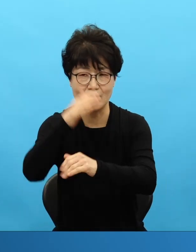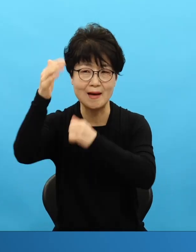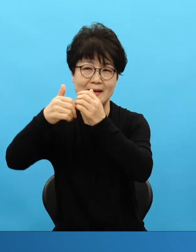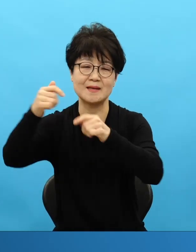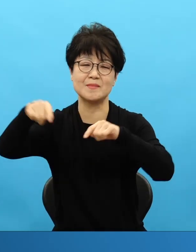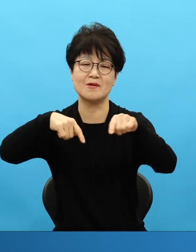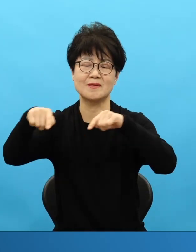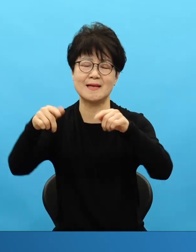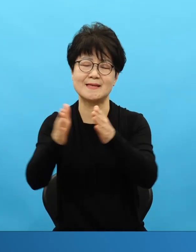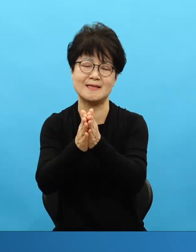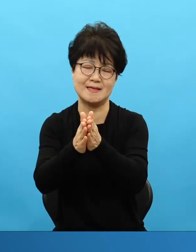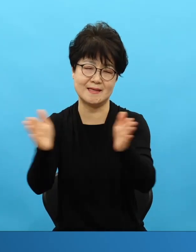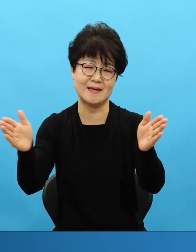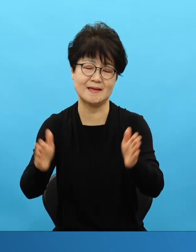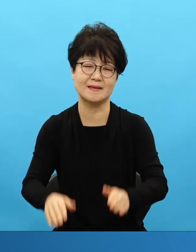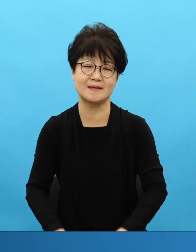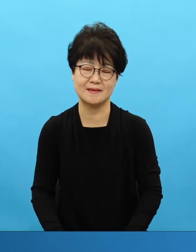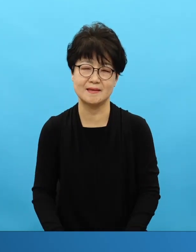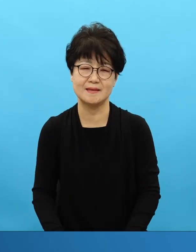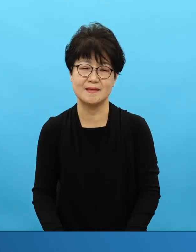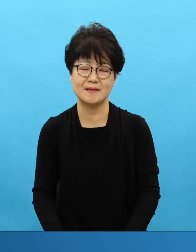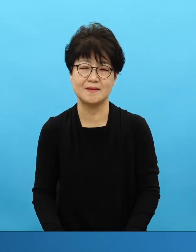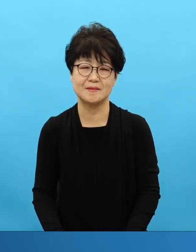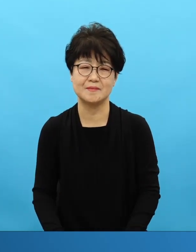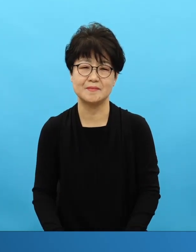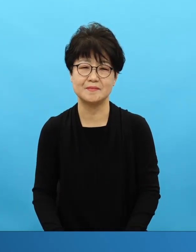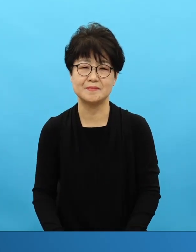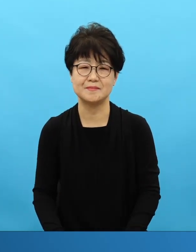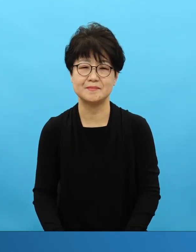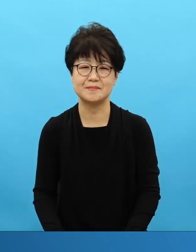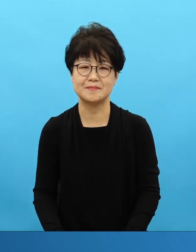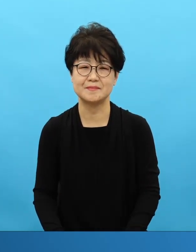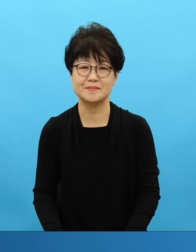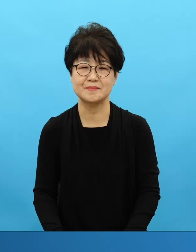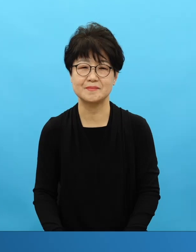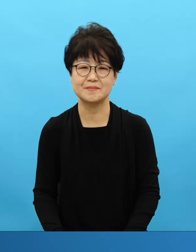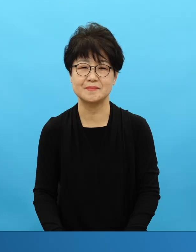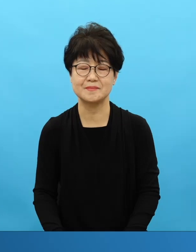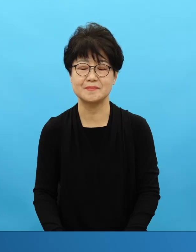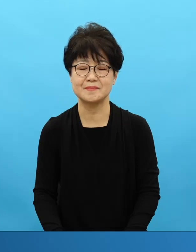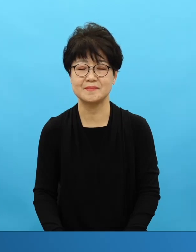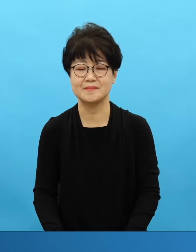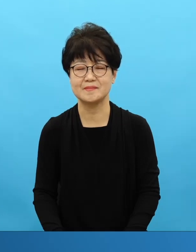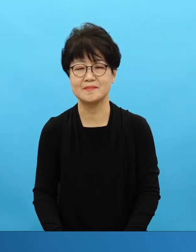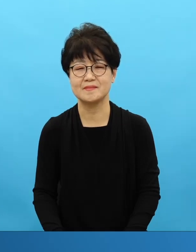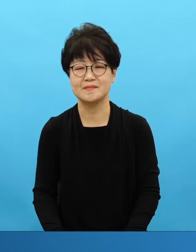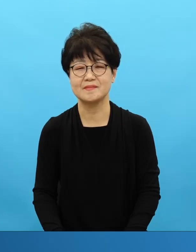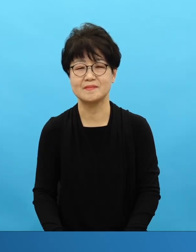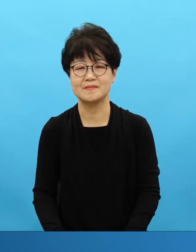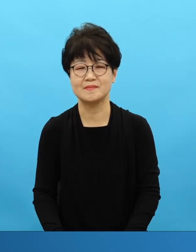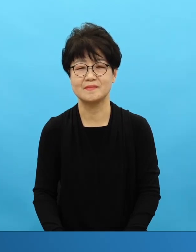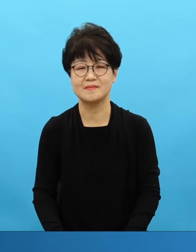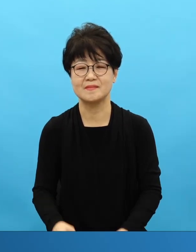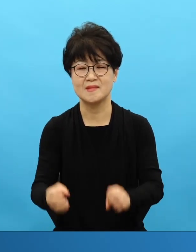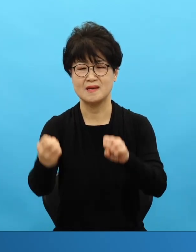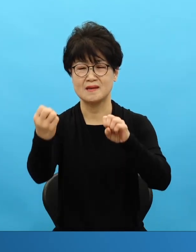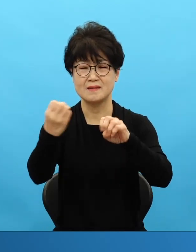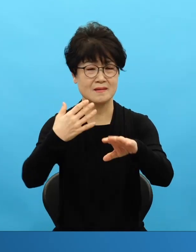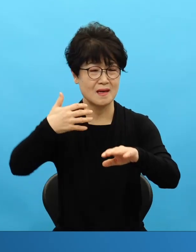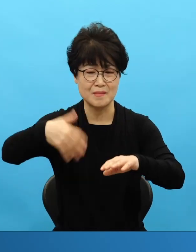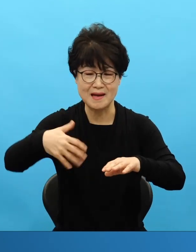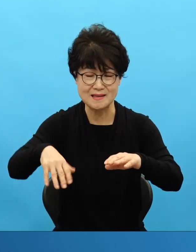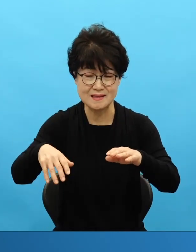works arise. 그러니까 전혀 기도 응답 못 받는 신자 너무 많거든요. 다 놓치는 겁니다. There's